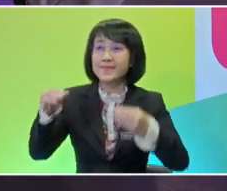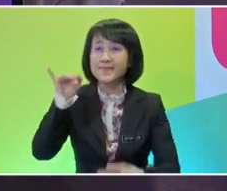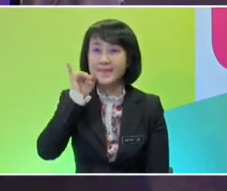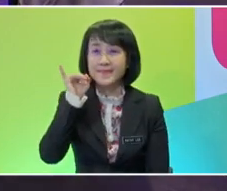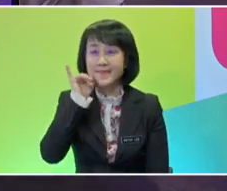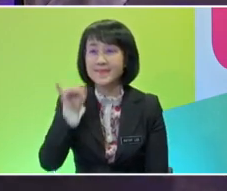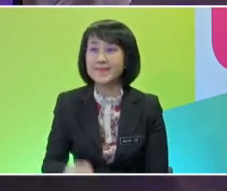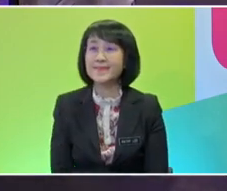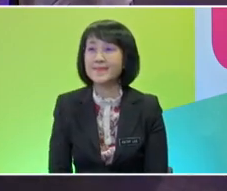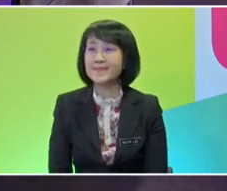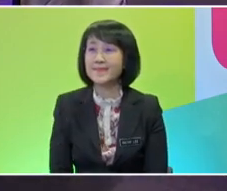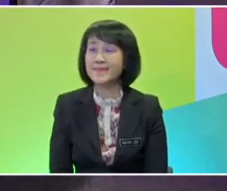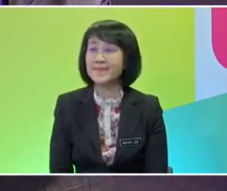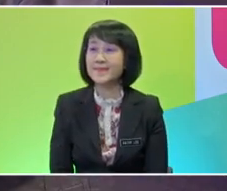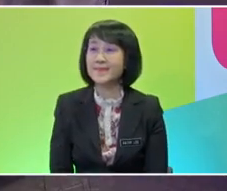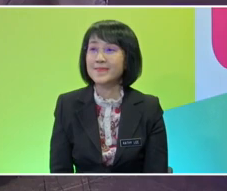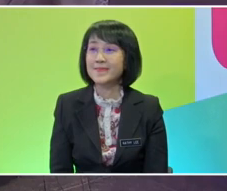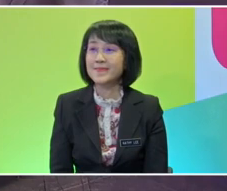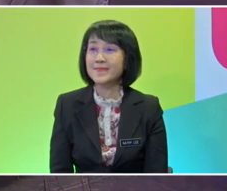kita bagi